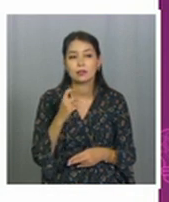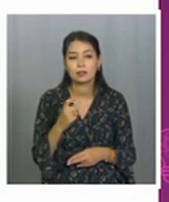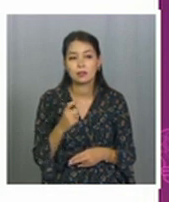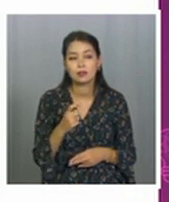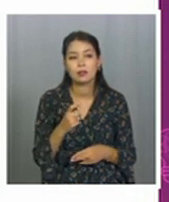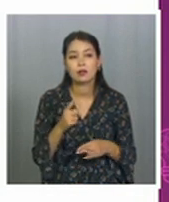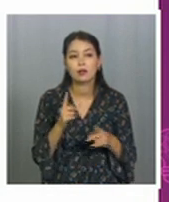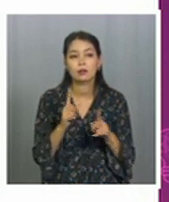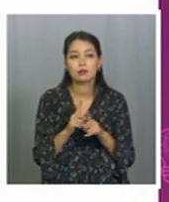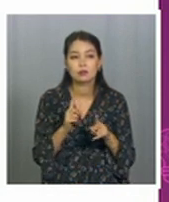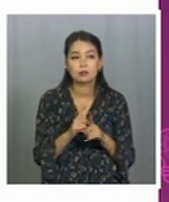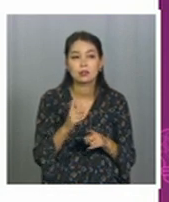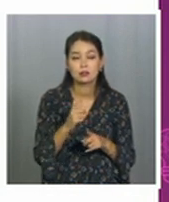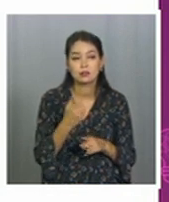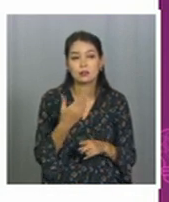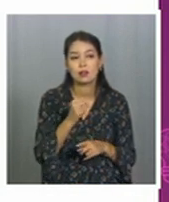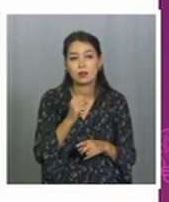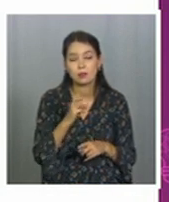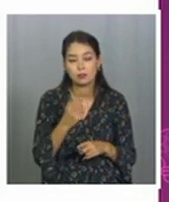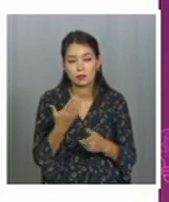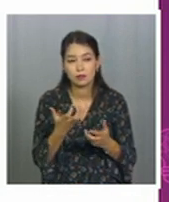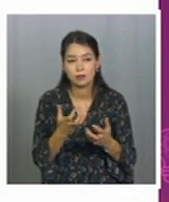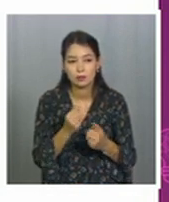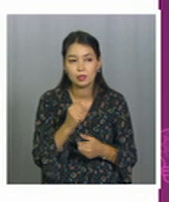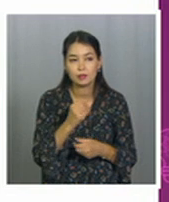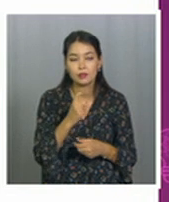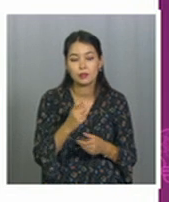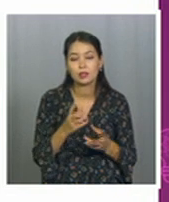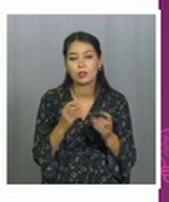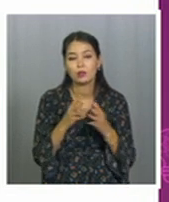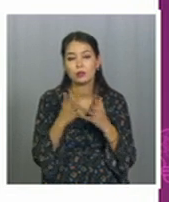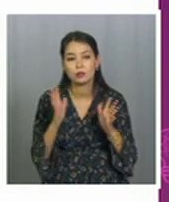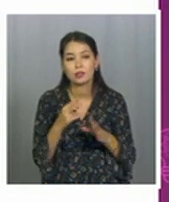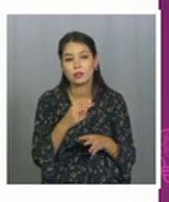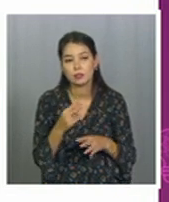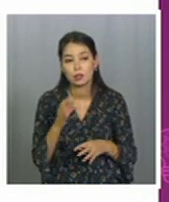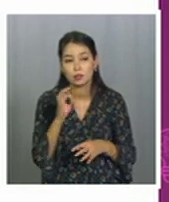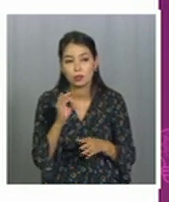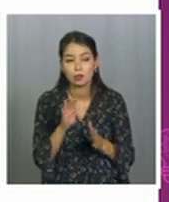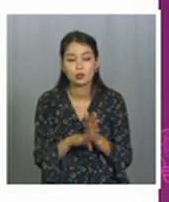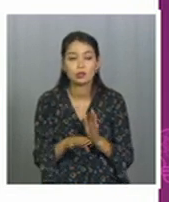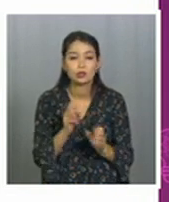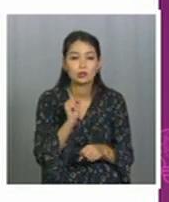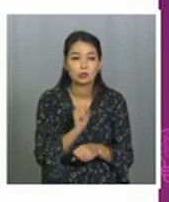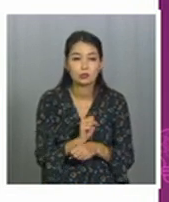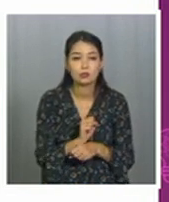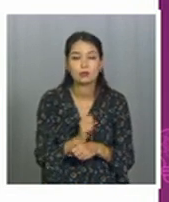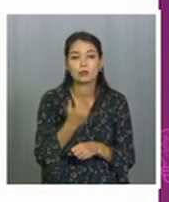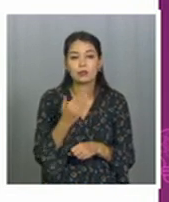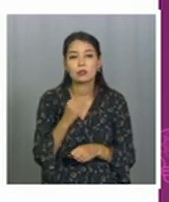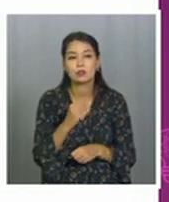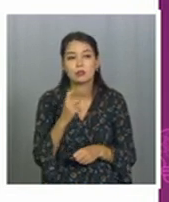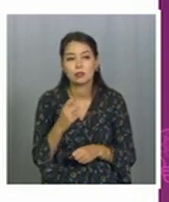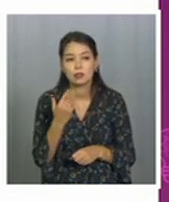Б кесіндісінен алынған, Fx үлкен етен 0 үзіліссіз функция, үлкен Fx оның